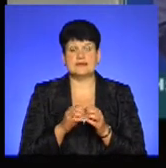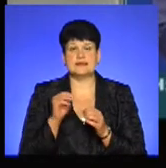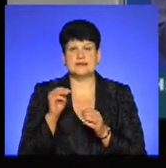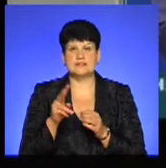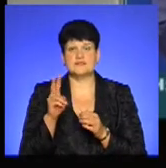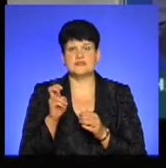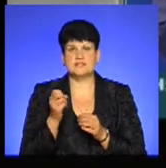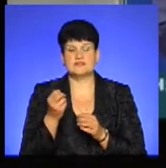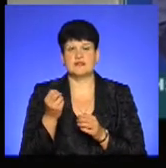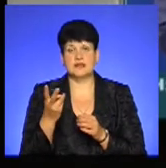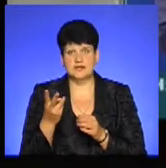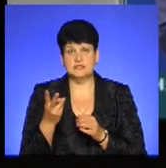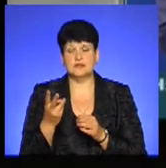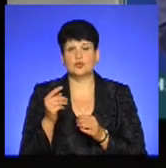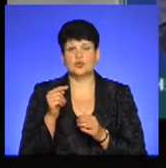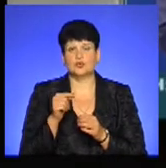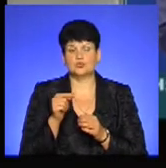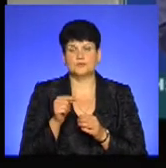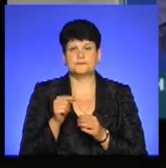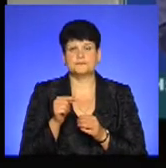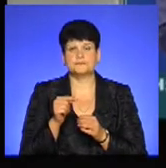212. Таким чином, буквально